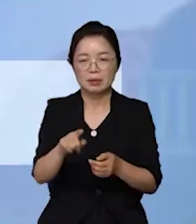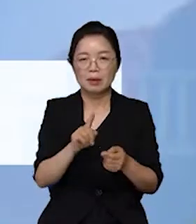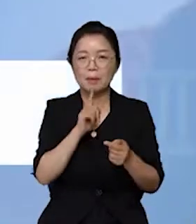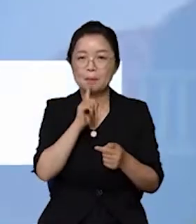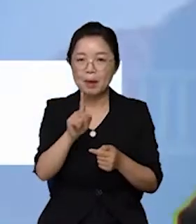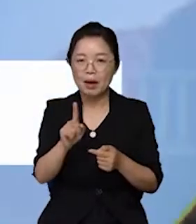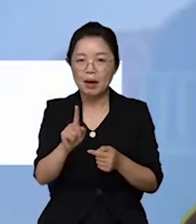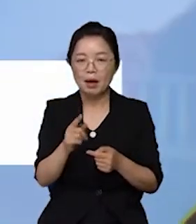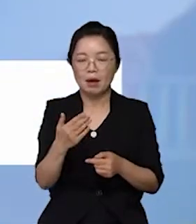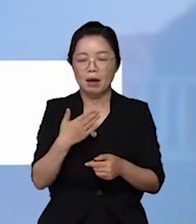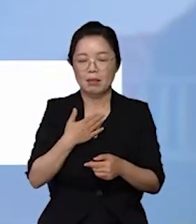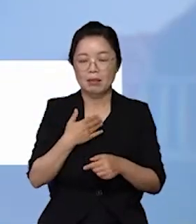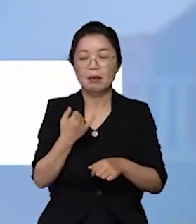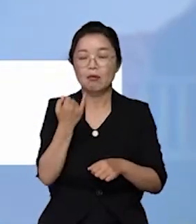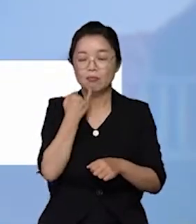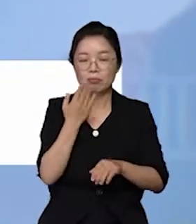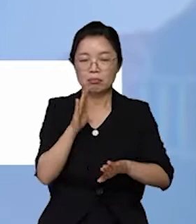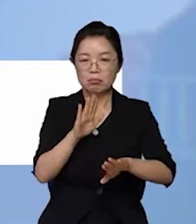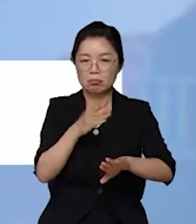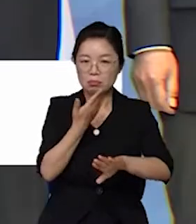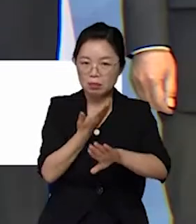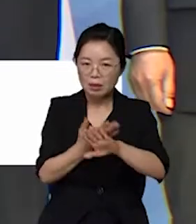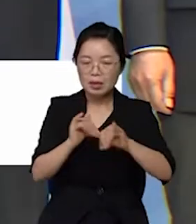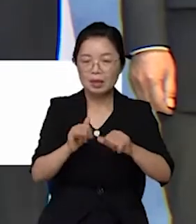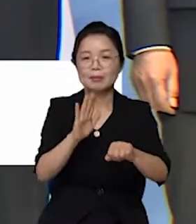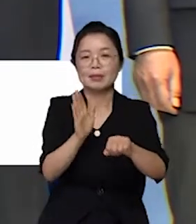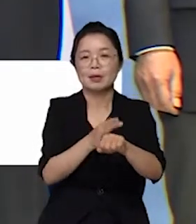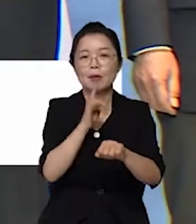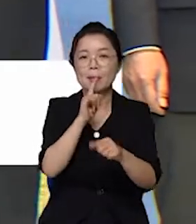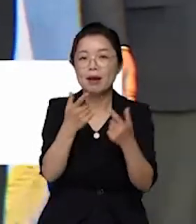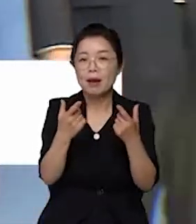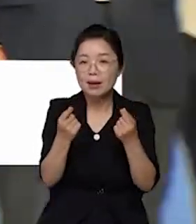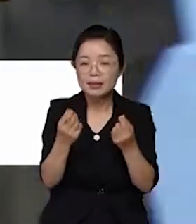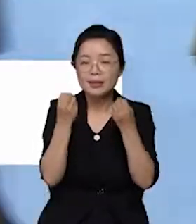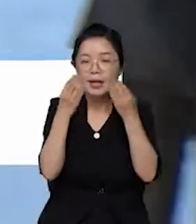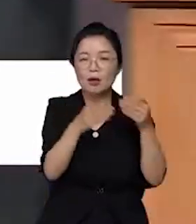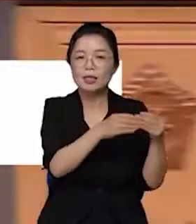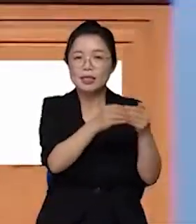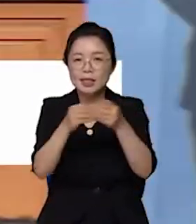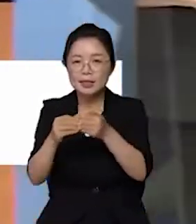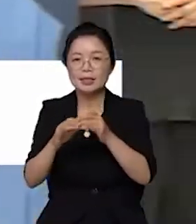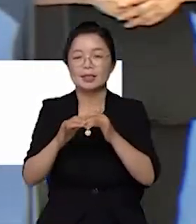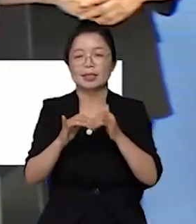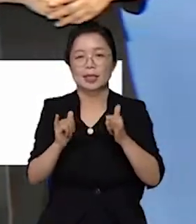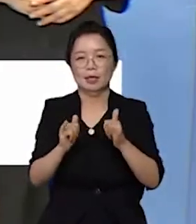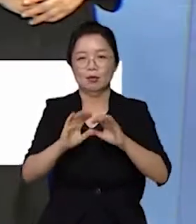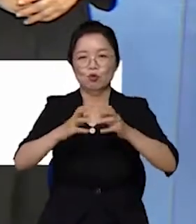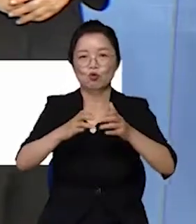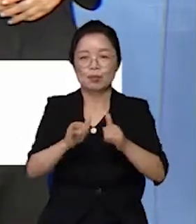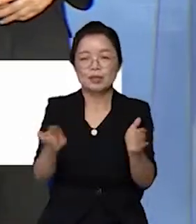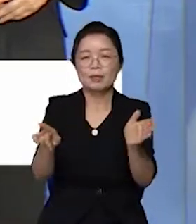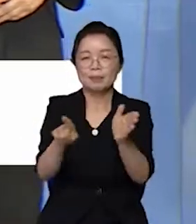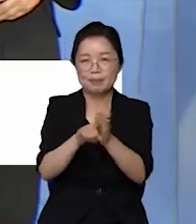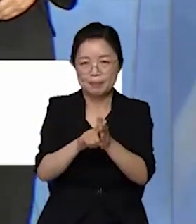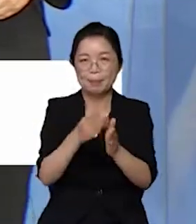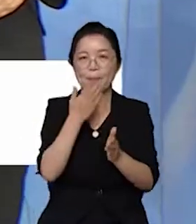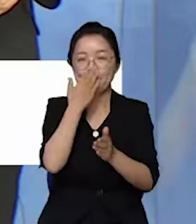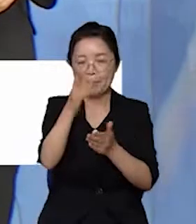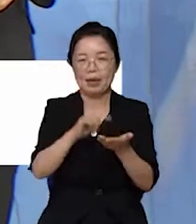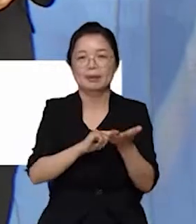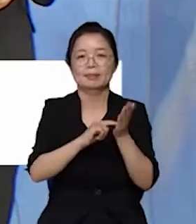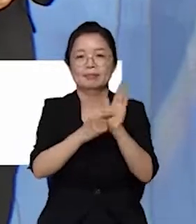지적받아온 내로남불과 책임 정치의 부재를 극복할 새로운 리더십만이 국민의 신뢰를 회복할 수 있다고